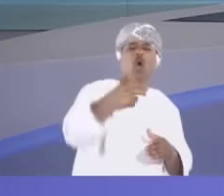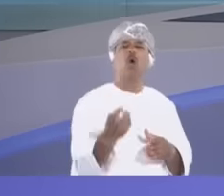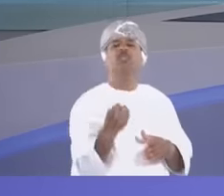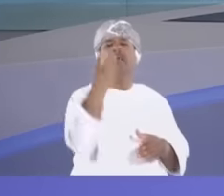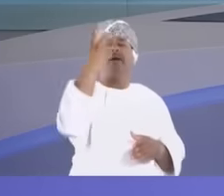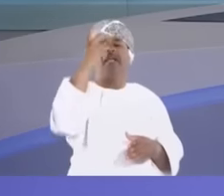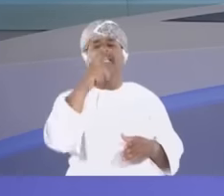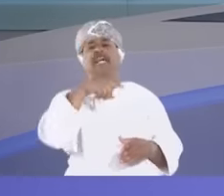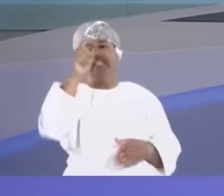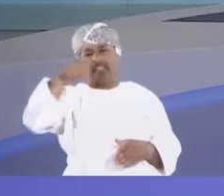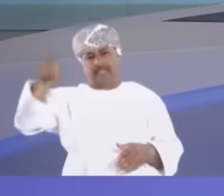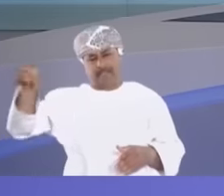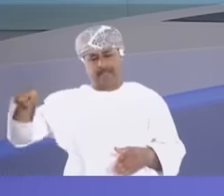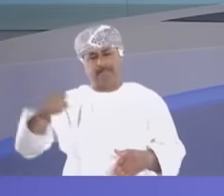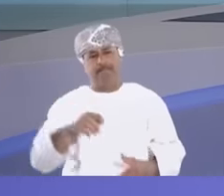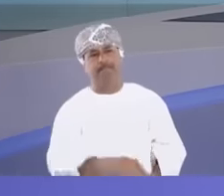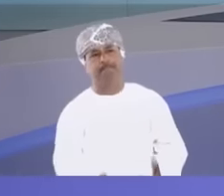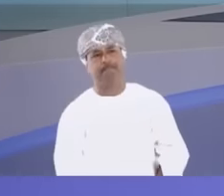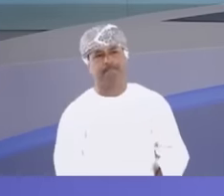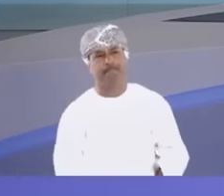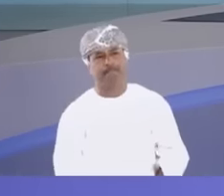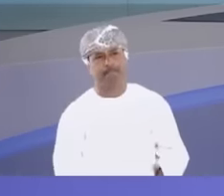0.76 درجة مئوية.